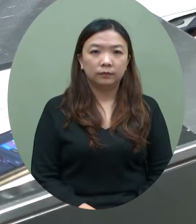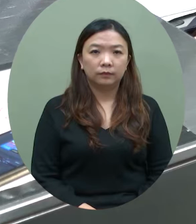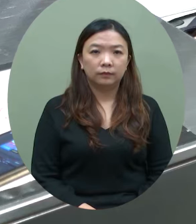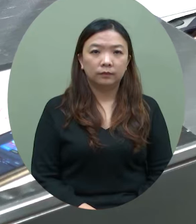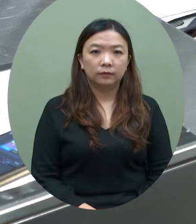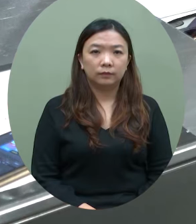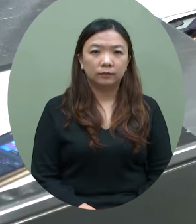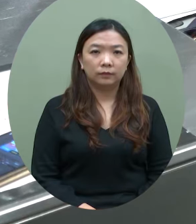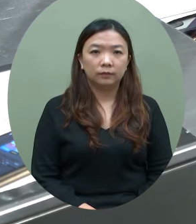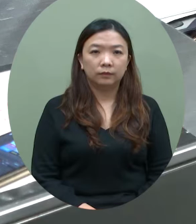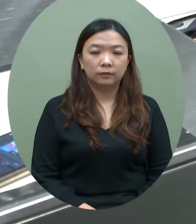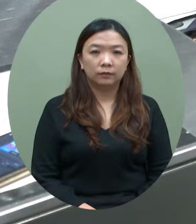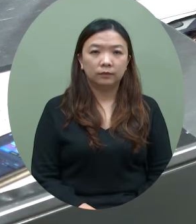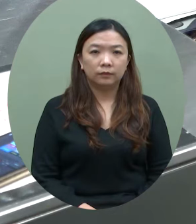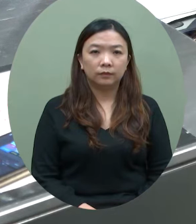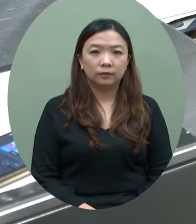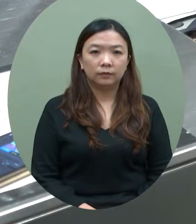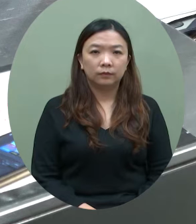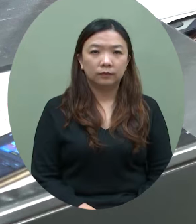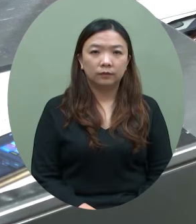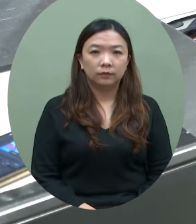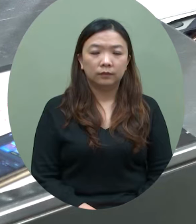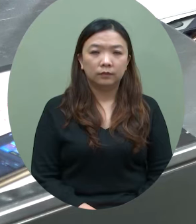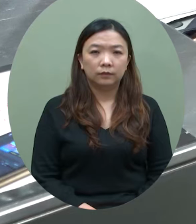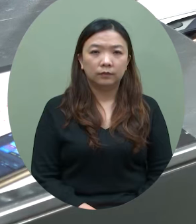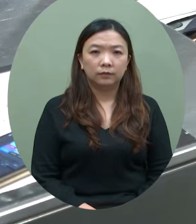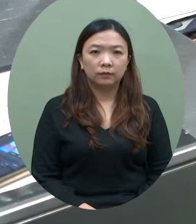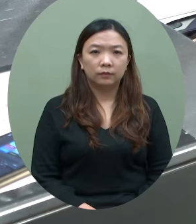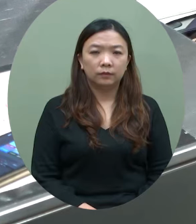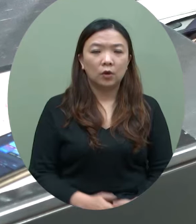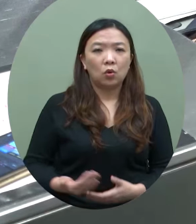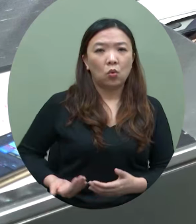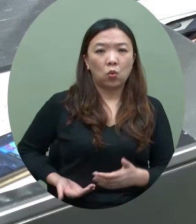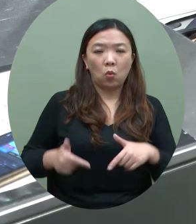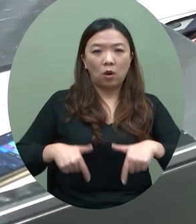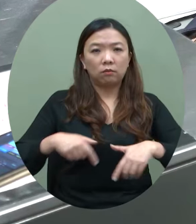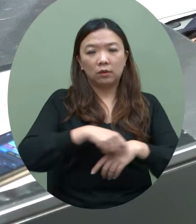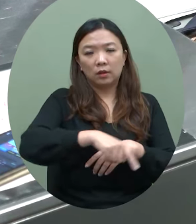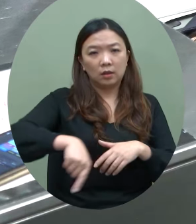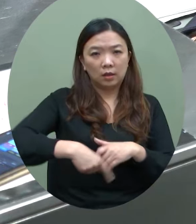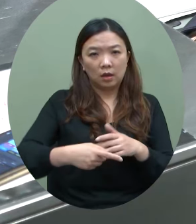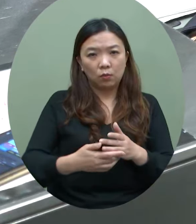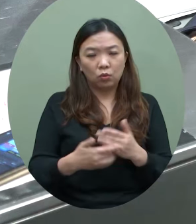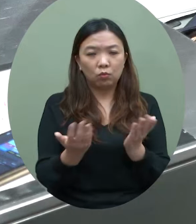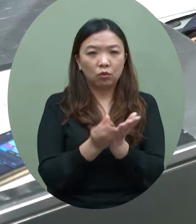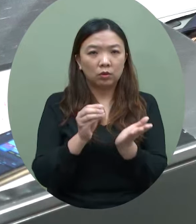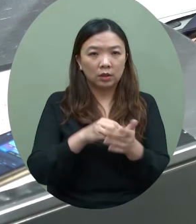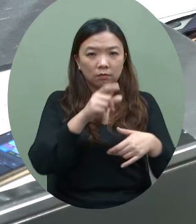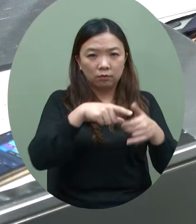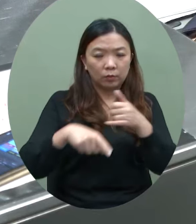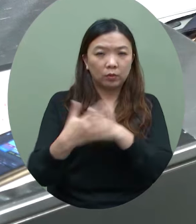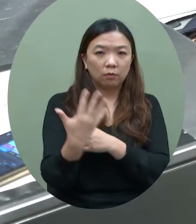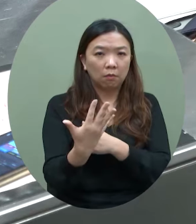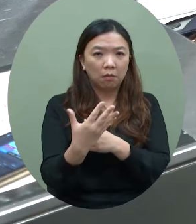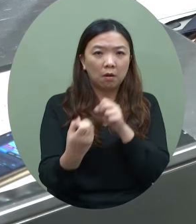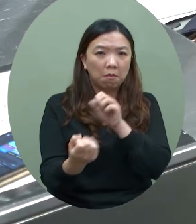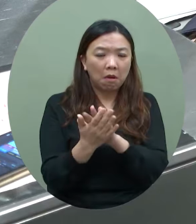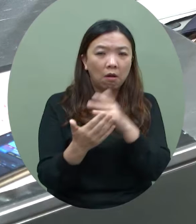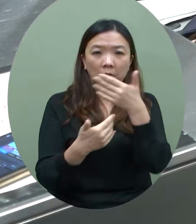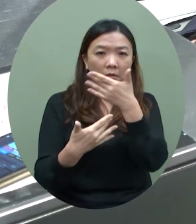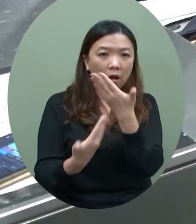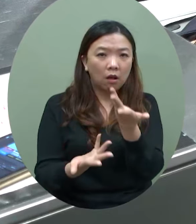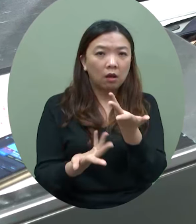係啦，咁樣想問翻廣華地盤確診嗰五個人啦，佢個感染日期同埋佢哋五人